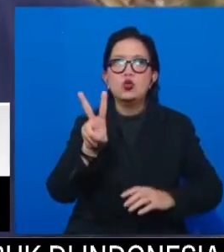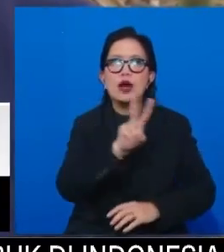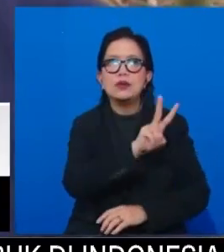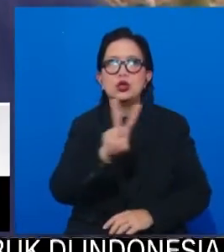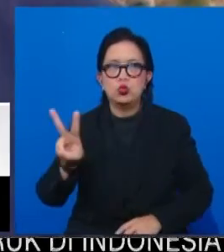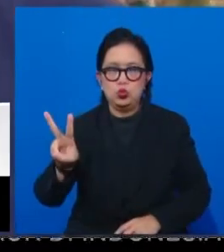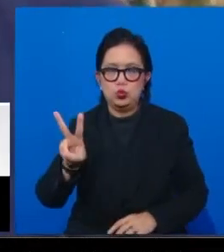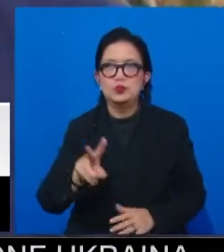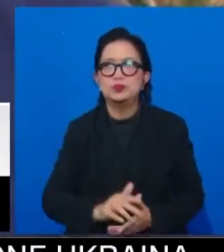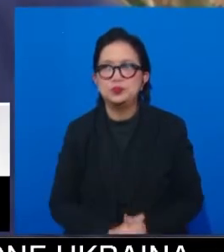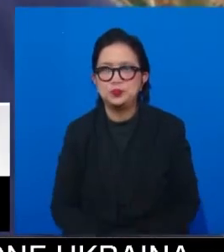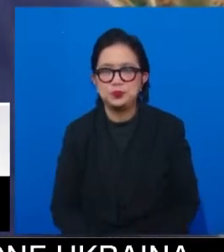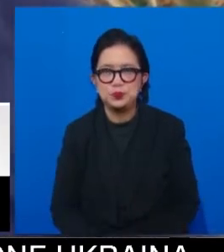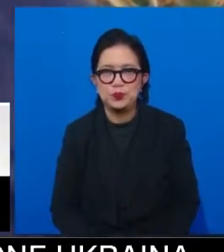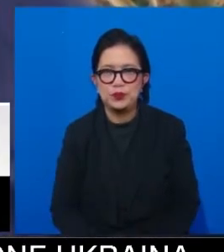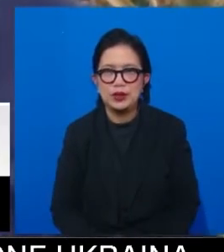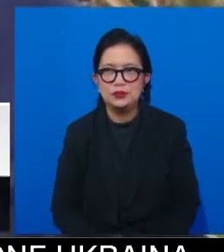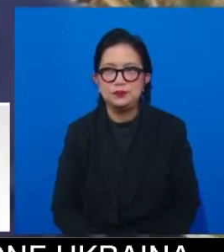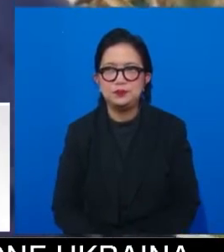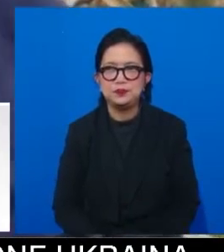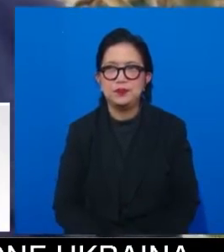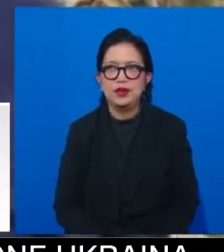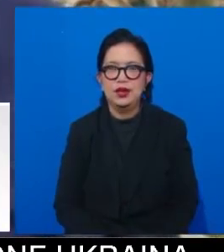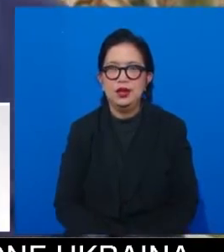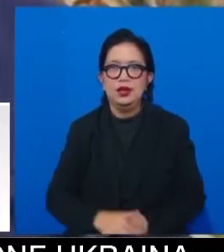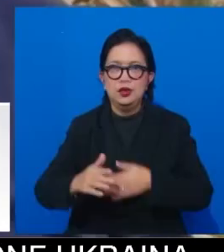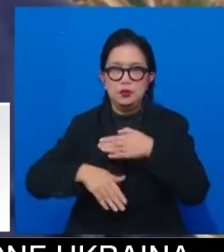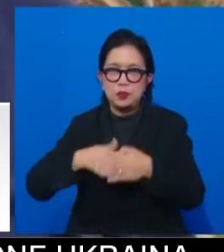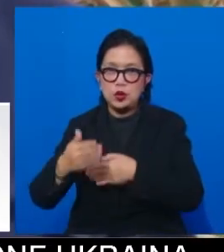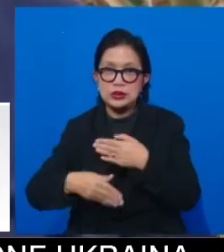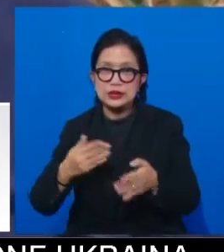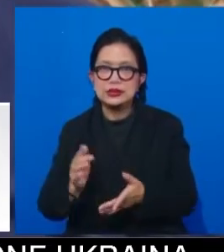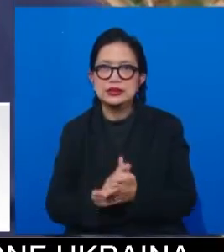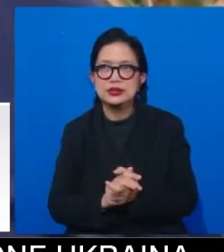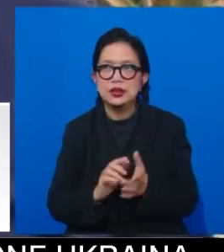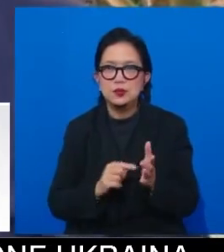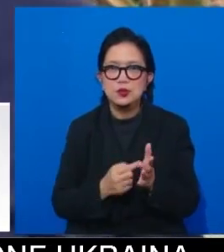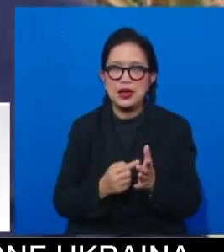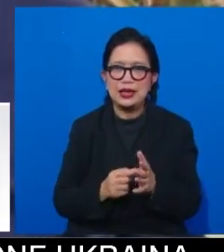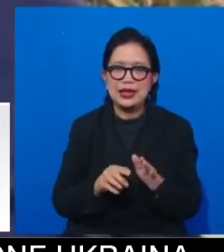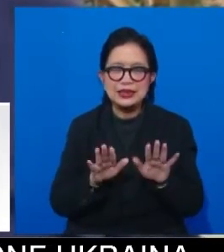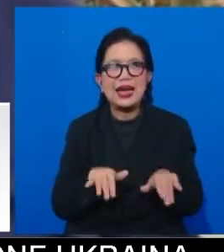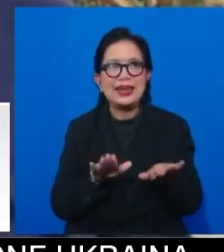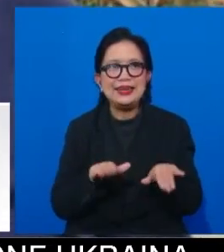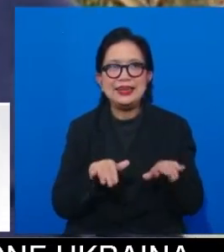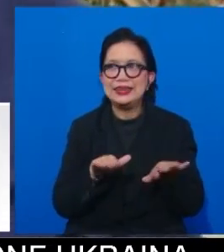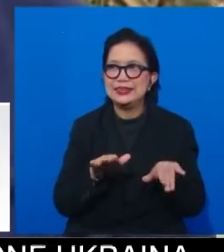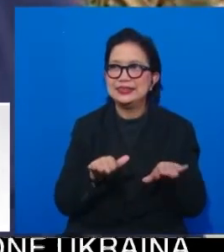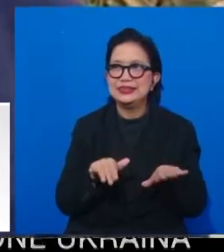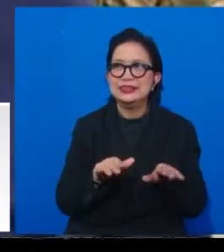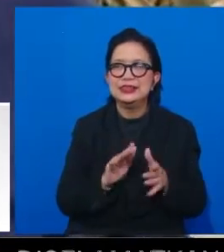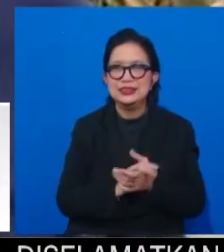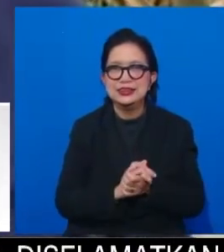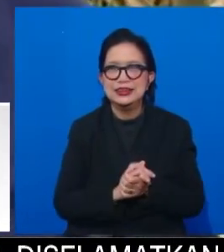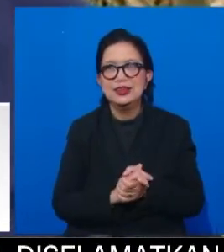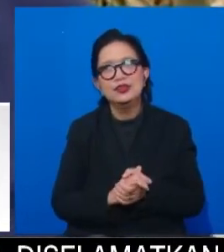Pak. 2 minggu ya? Iya, 2 minggu. Maksudnya kan proses dari mulai penjahitan, terus kita ngambil